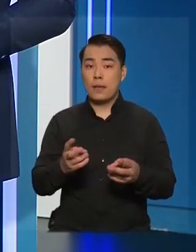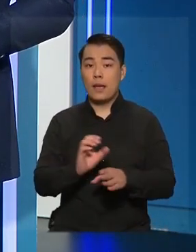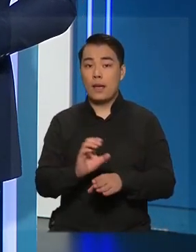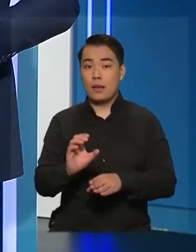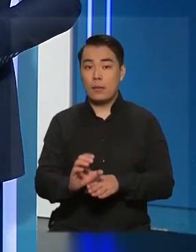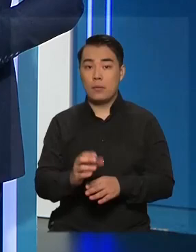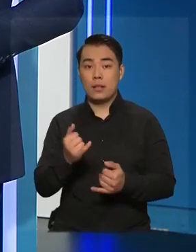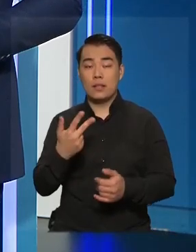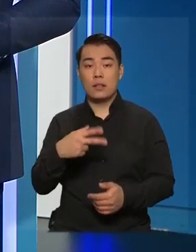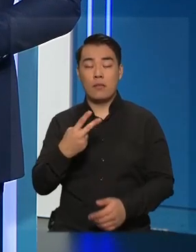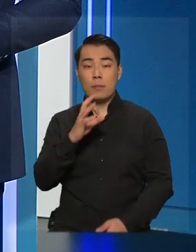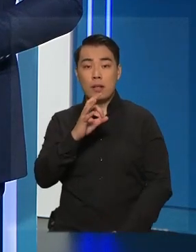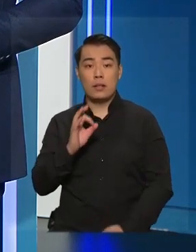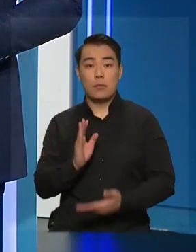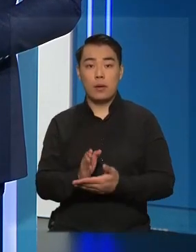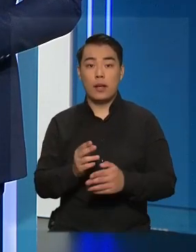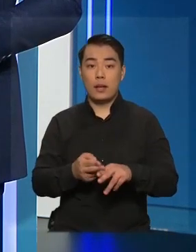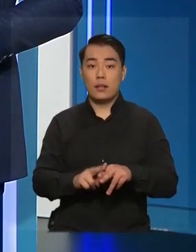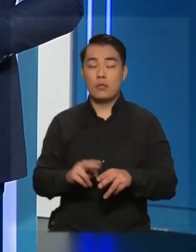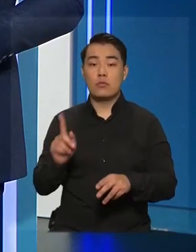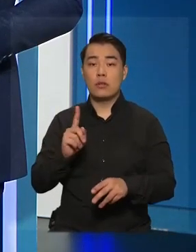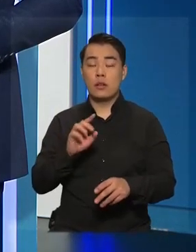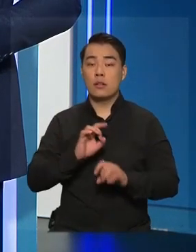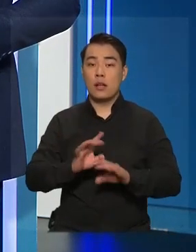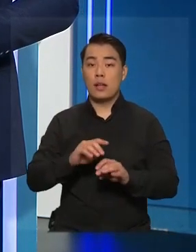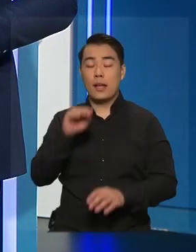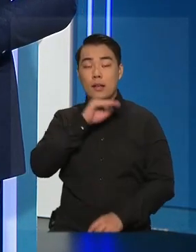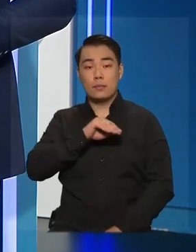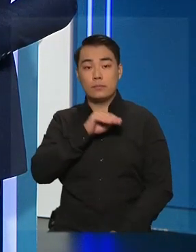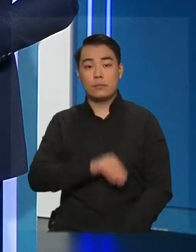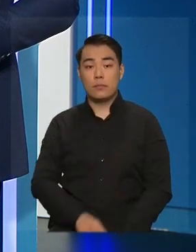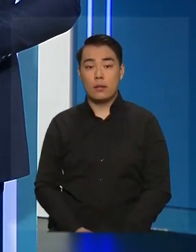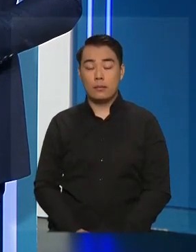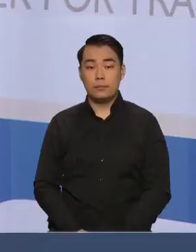приходится 32%. И вот что по этому поводу говорят аналитики.